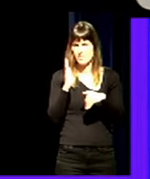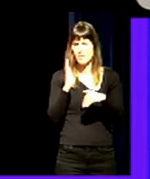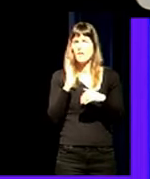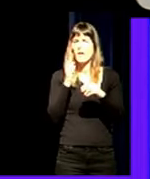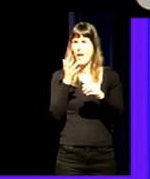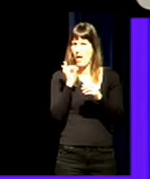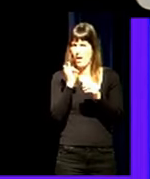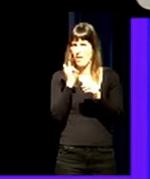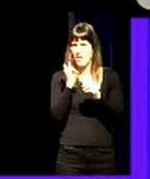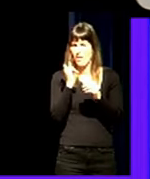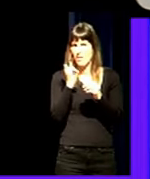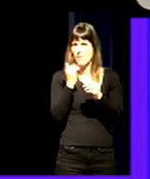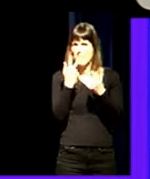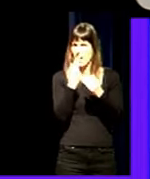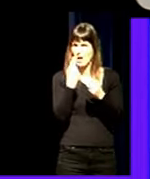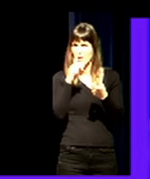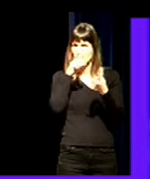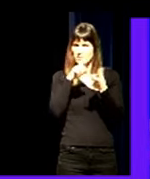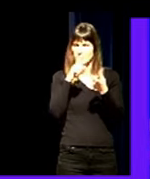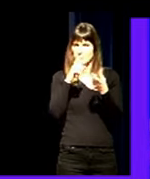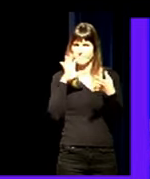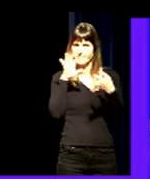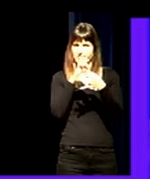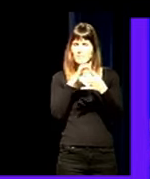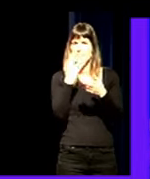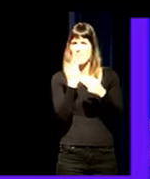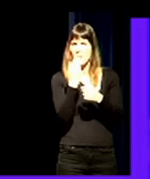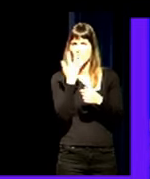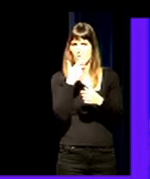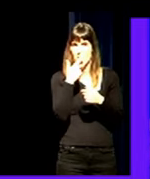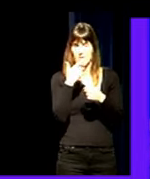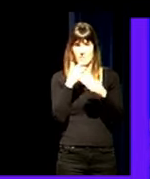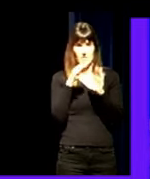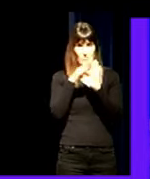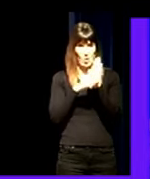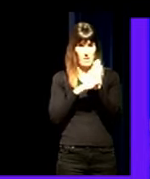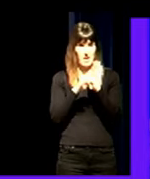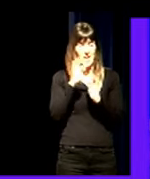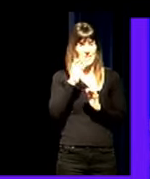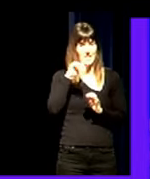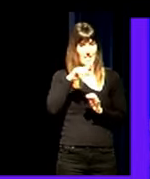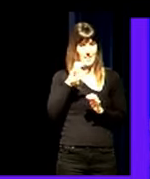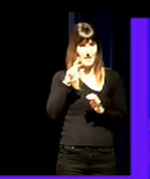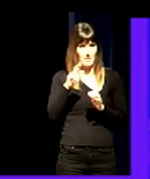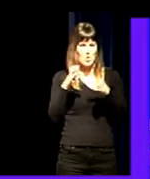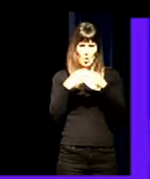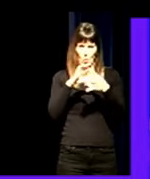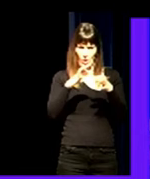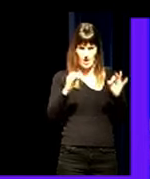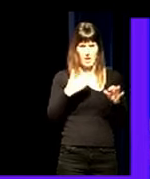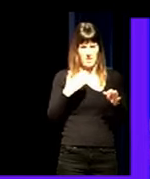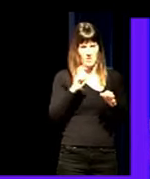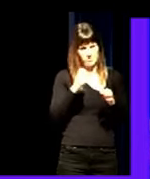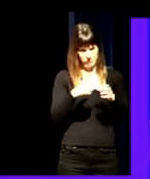dira. Orduan, eta ez abakarri nien balik edo, badila da, pues, una mikroespazio, bale? Baina, ematen ditu denean tailerrak, Tinder,